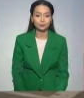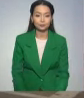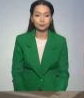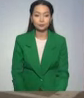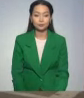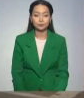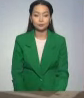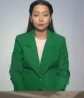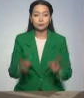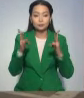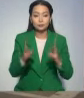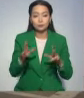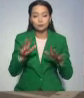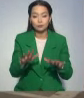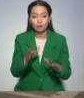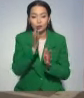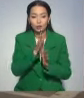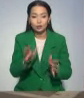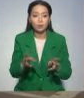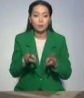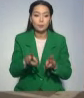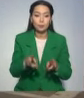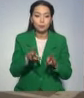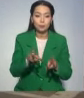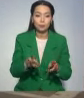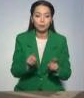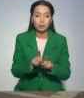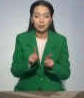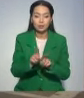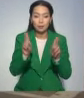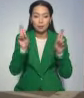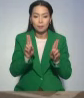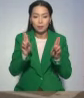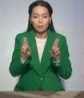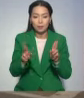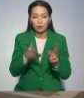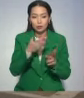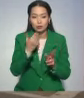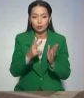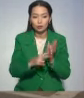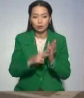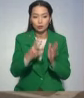Волк и заварной жидки нельзя желток казандермен газка не сад нурсуле пайдагулов